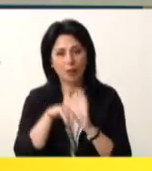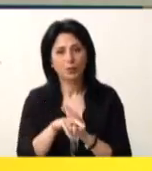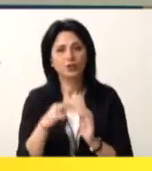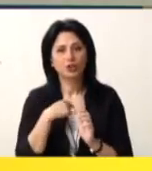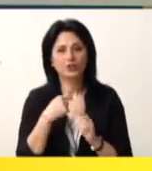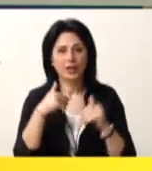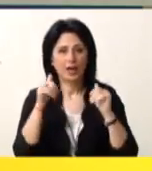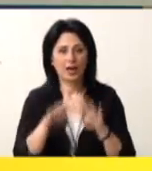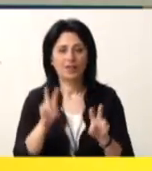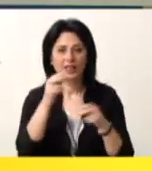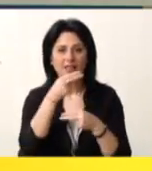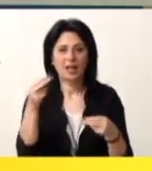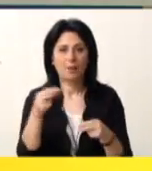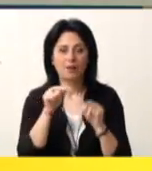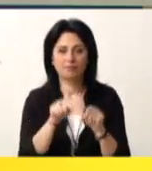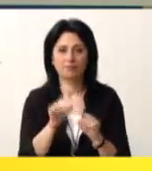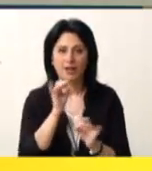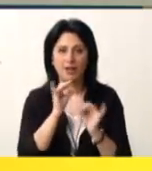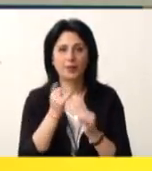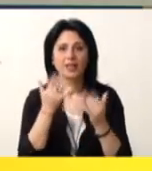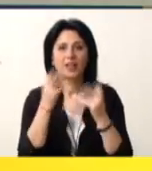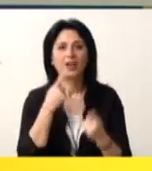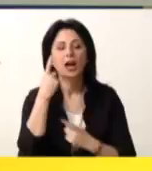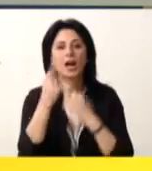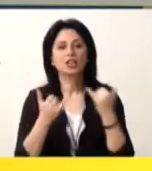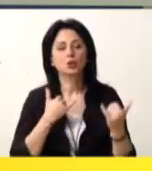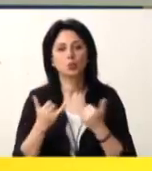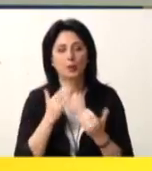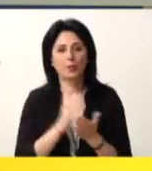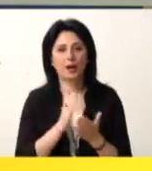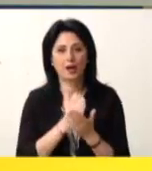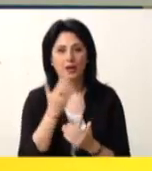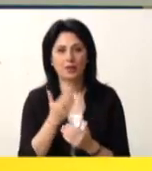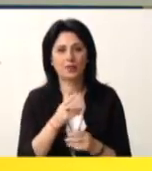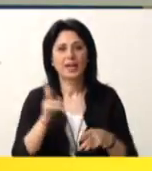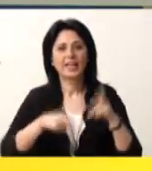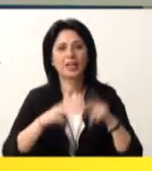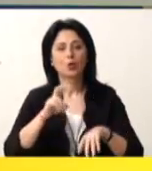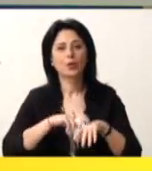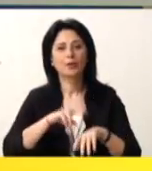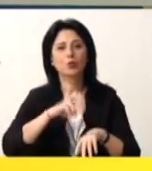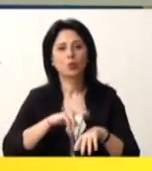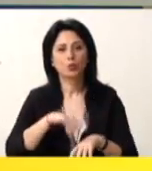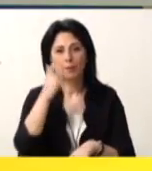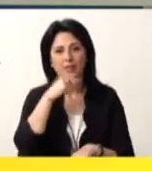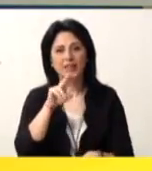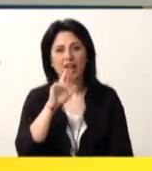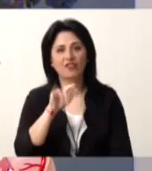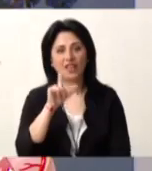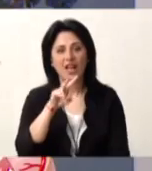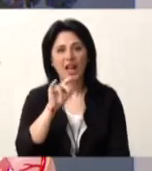ჩვენ გადავწყვეტთ ამ თემას დავუბრუნდეთ. დღევანდელი ჩვენი გადაცემის სტუმრები არიან ქირურგი, მედიცინის დოქტორი ბატონი